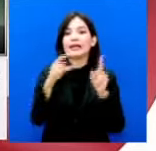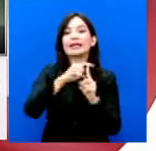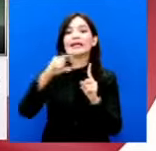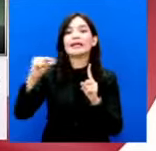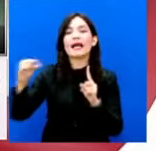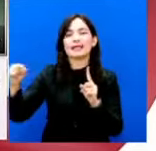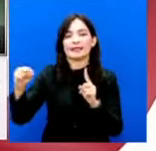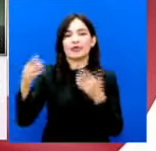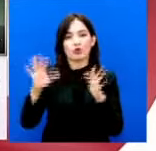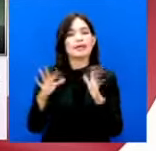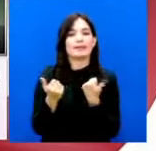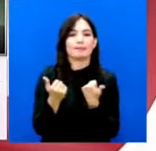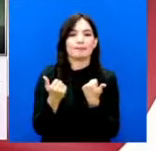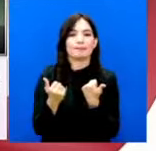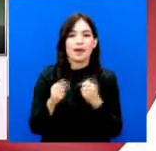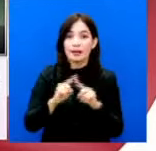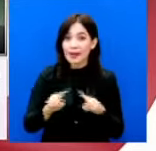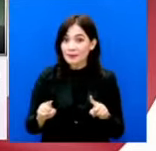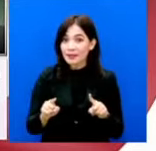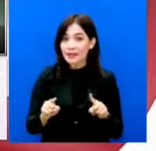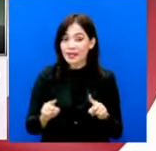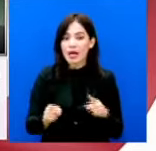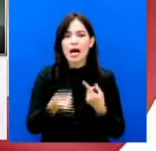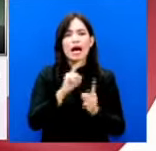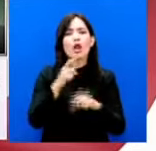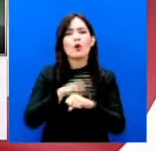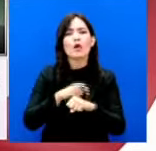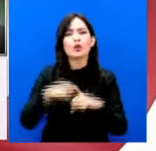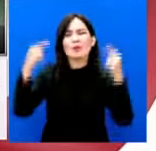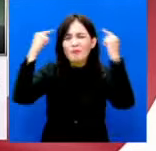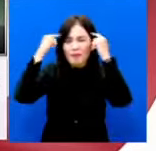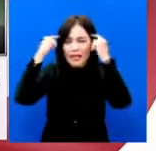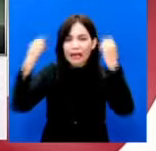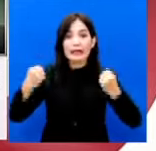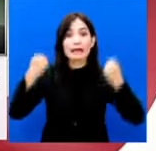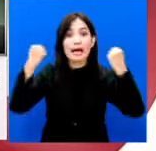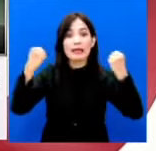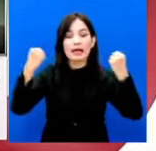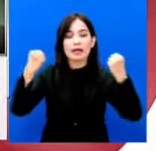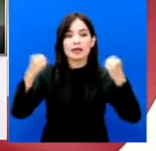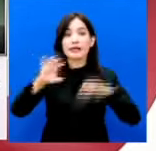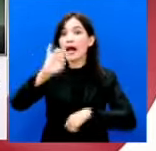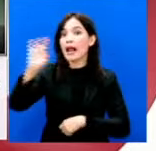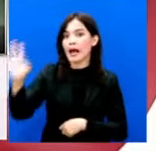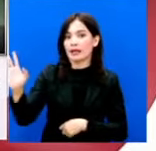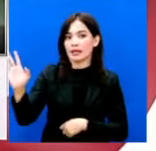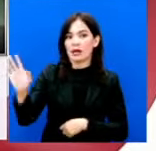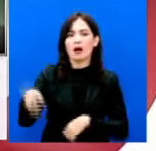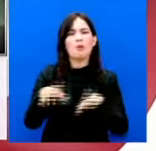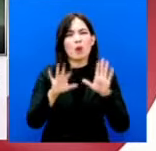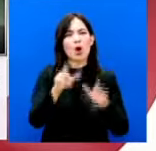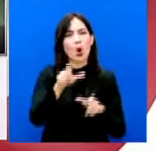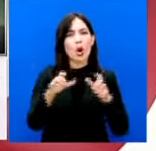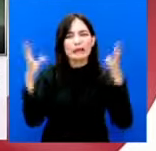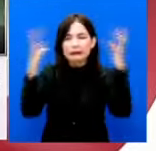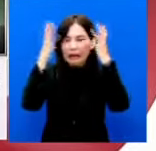nanti yang harus kita siapkan. Tapi pada intinya, kalau pada kesehatan mental yang harus kita siapkan, nada lain Pak. Kebanyakan orang dia stres